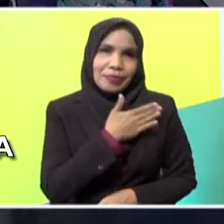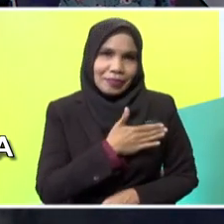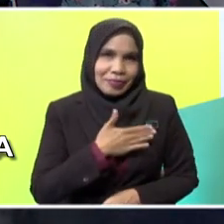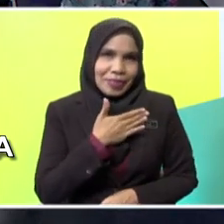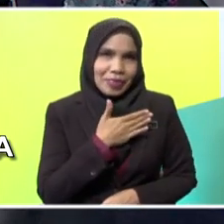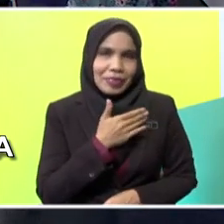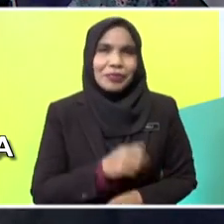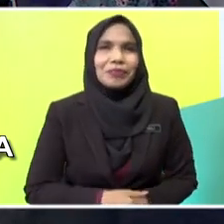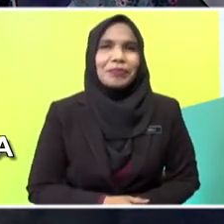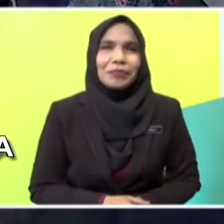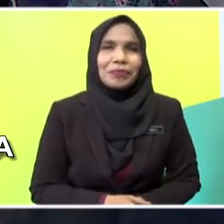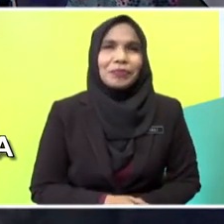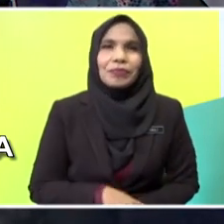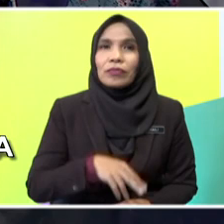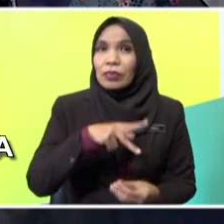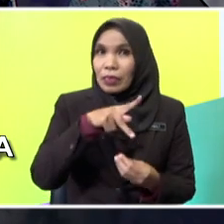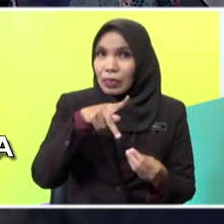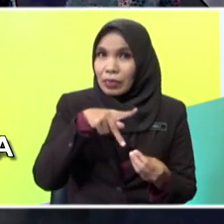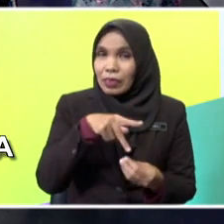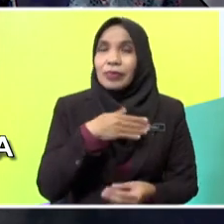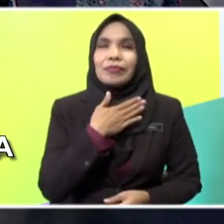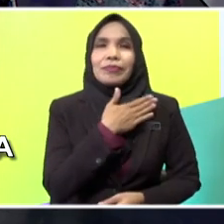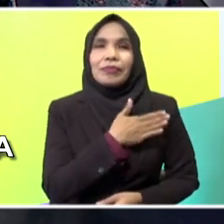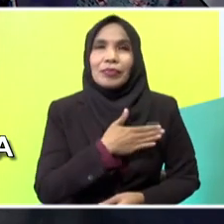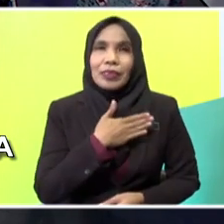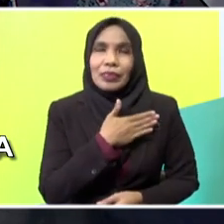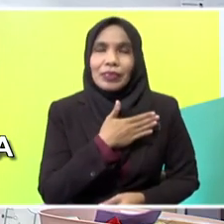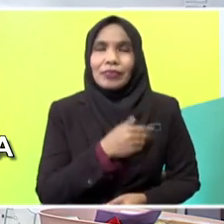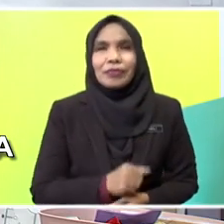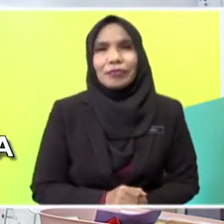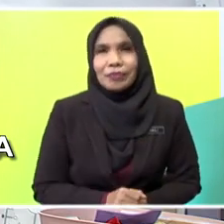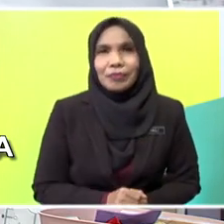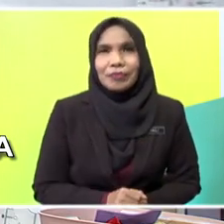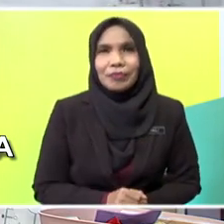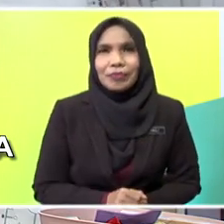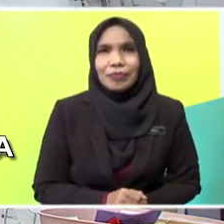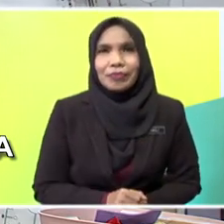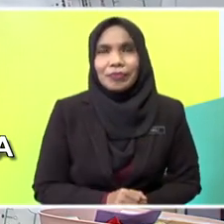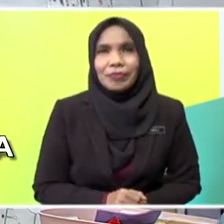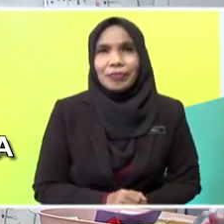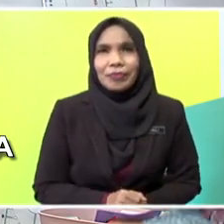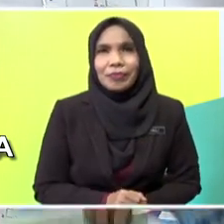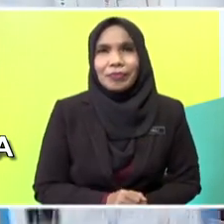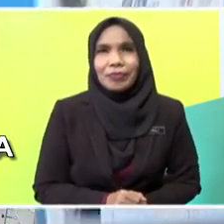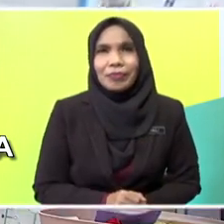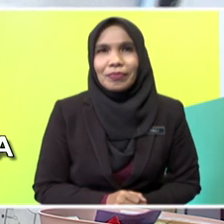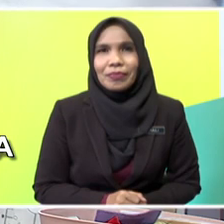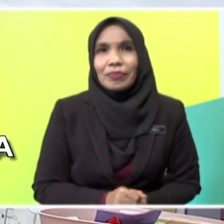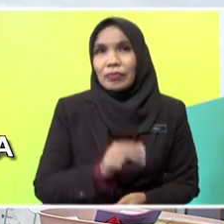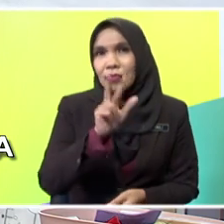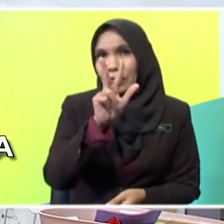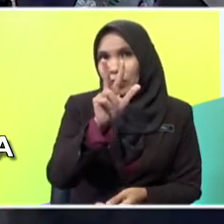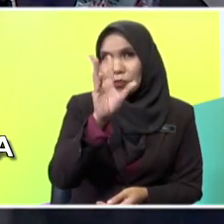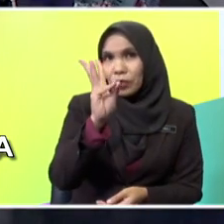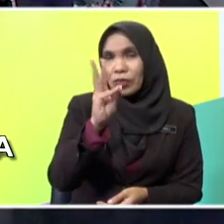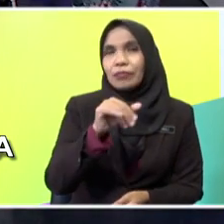Ha, keliling dada keliling kita berapa? Dada. Keliling dada tadi kalau tak salah saya 36 inci cikgu. Ha,